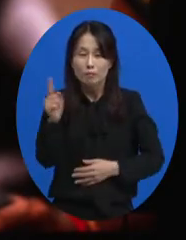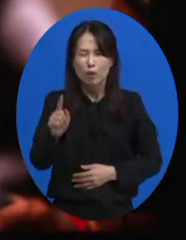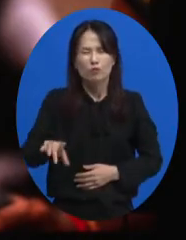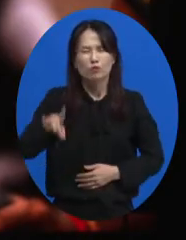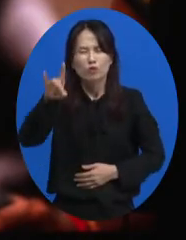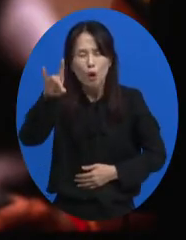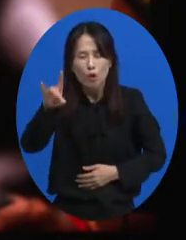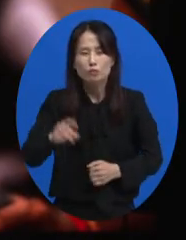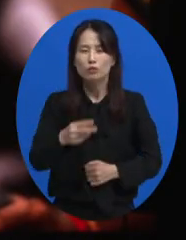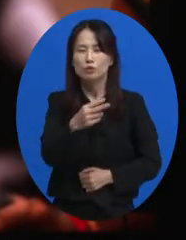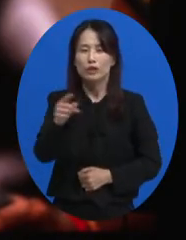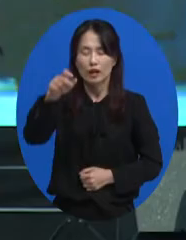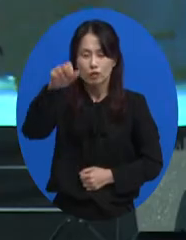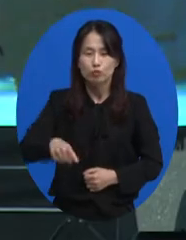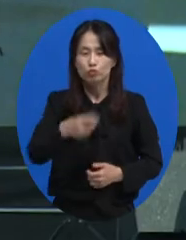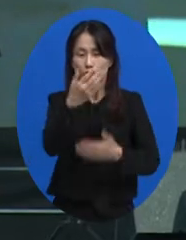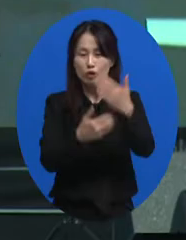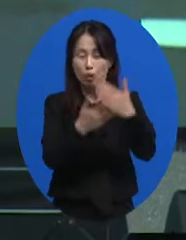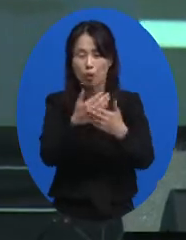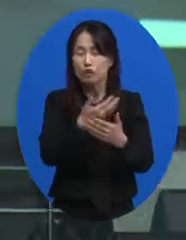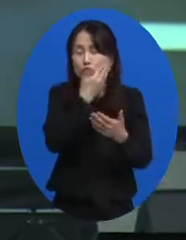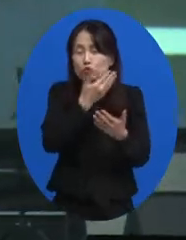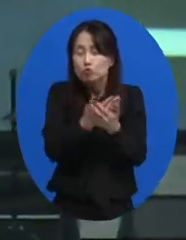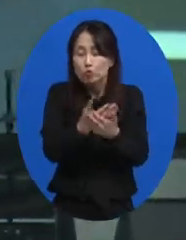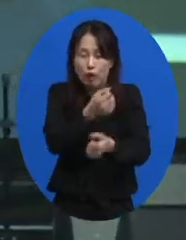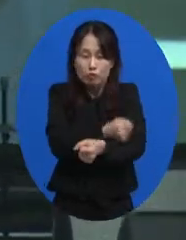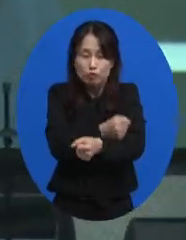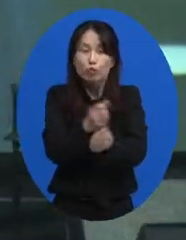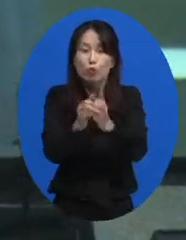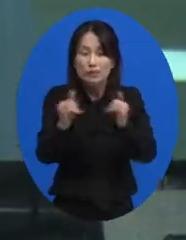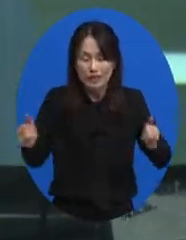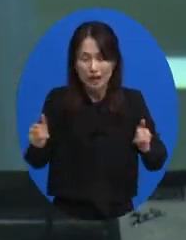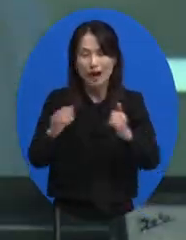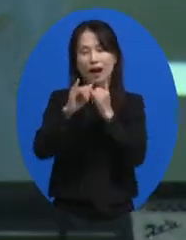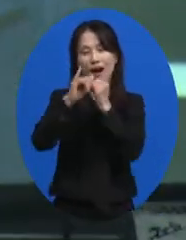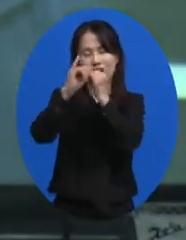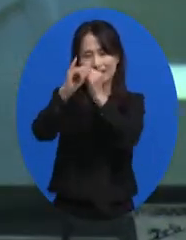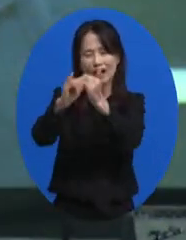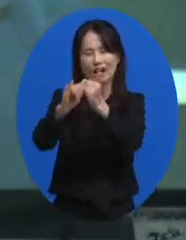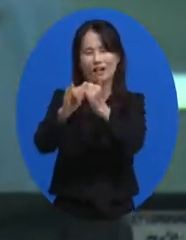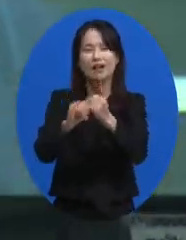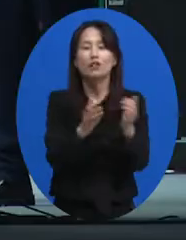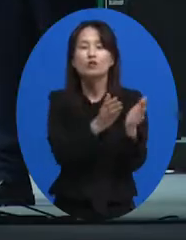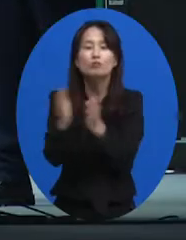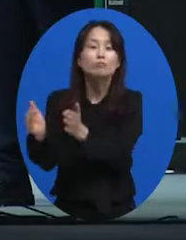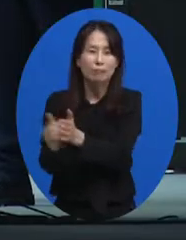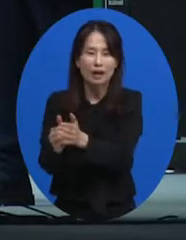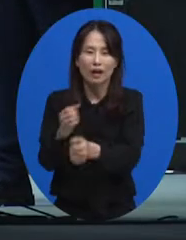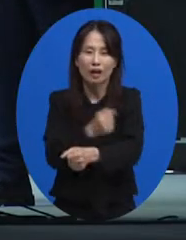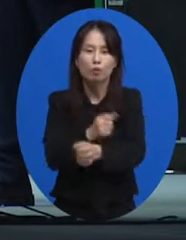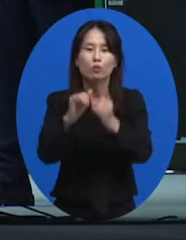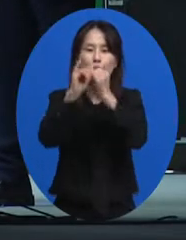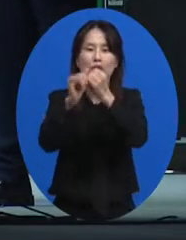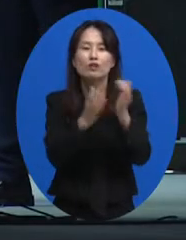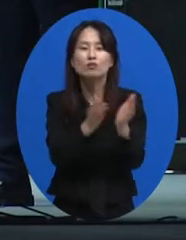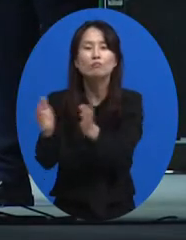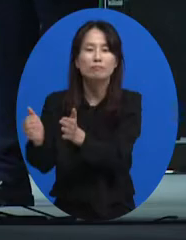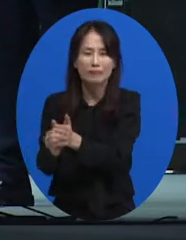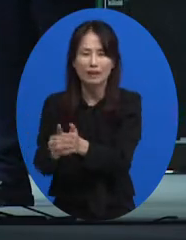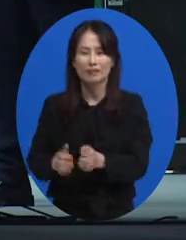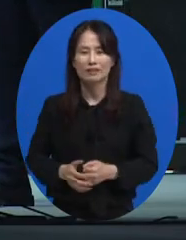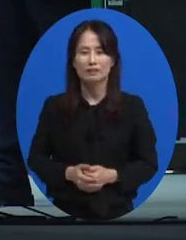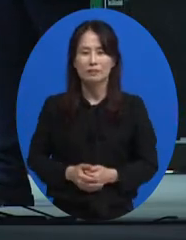영화제에서는 처음으로 한국 다큐멘터리 영화계에 커다란 족적을 남긴 영화인의 공원을 기념하기 위한 공로상을